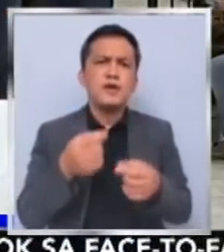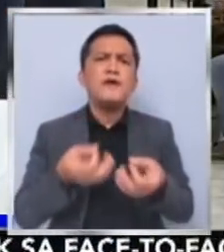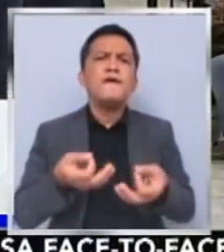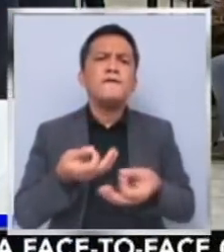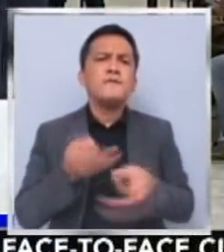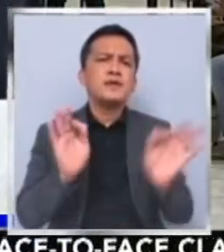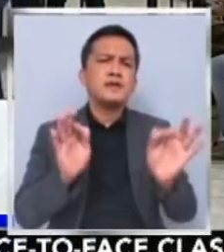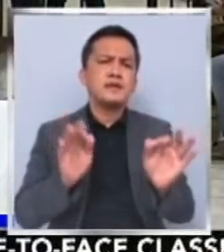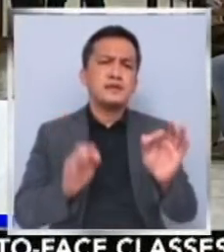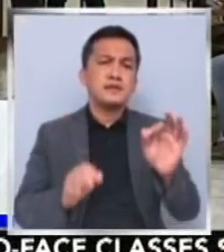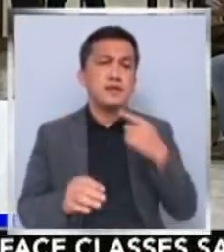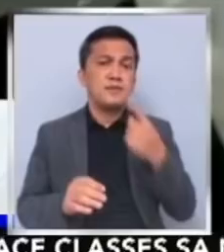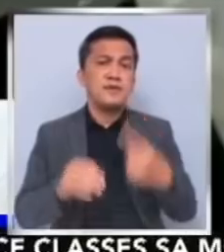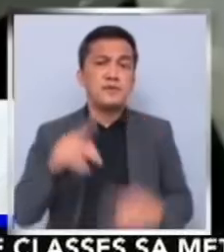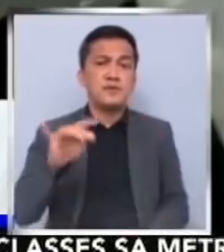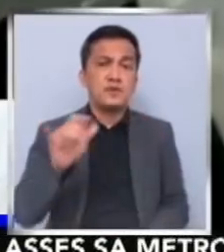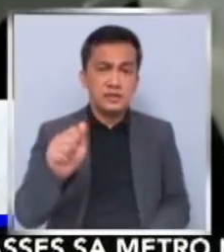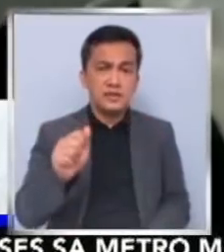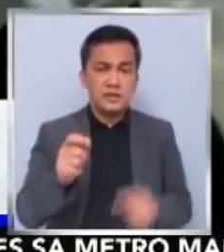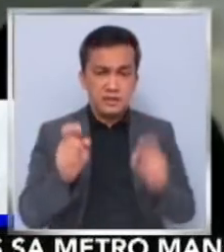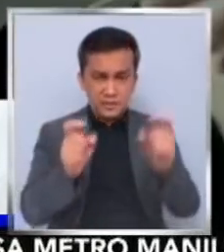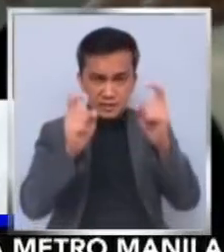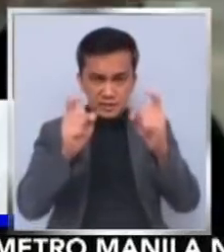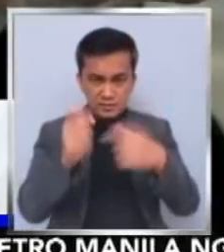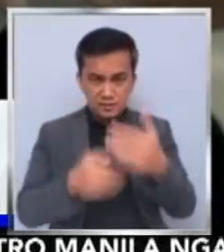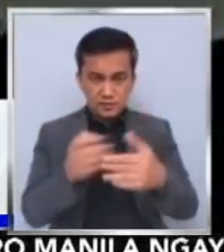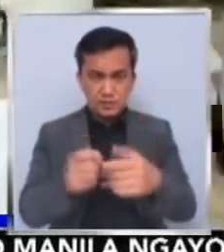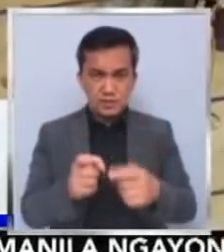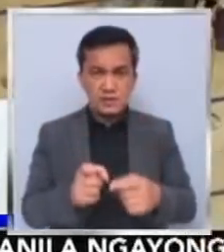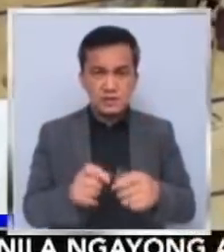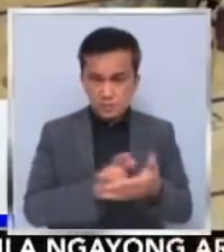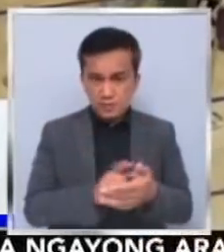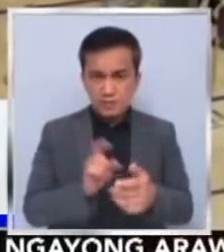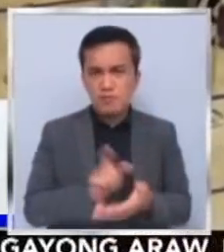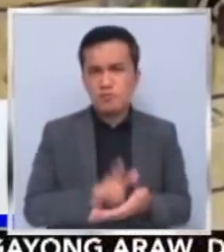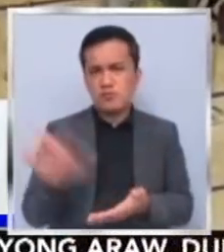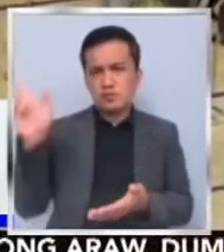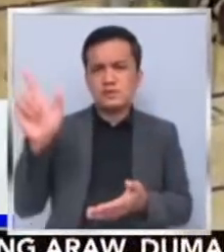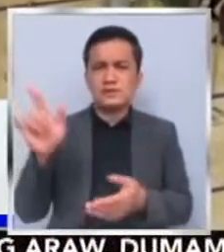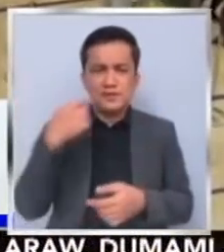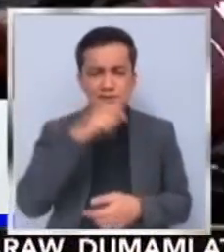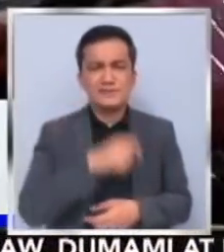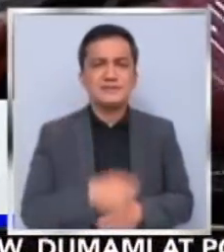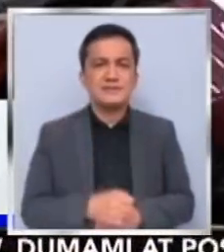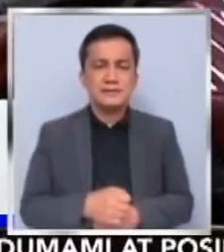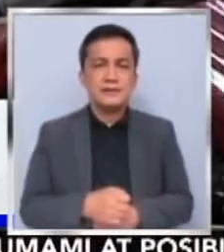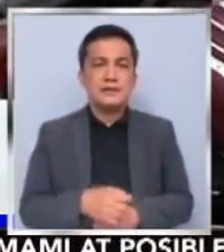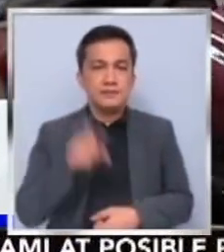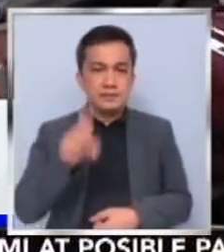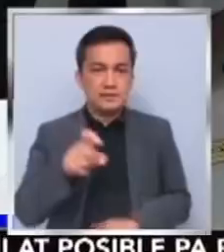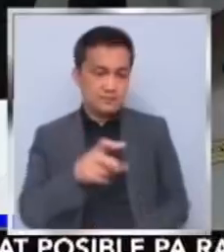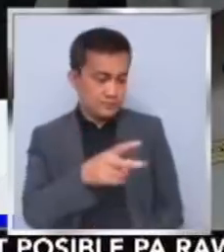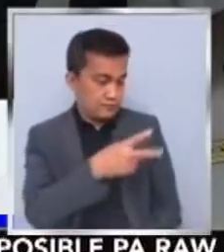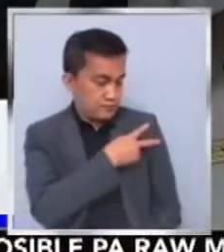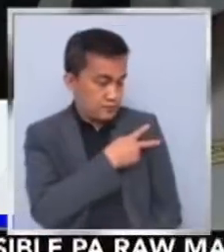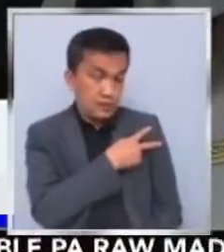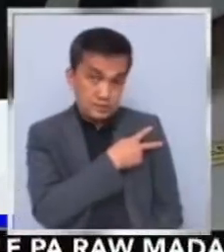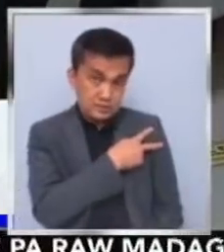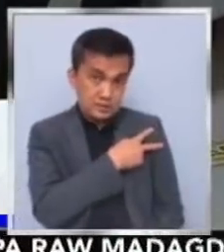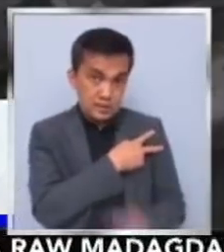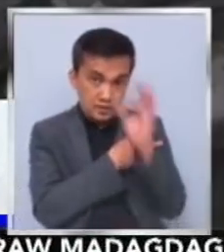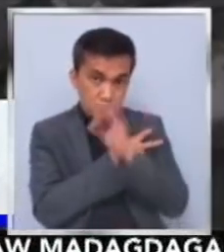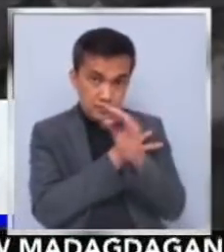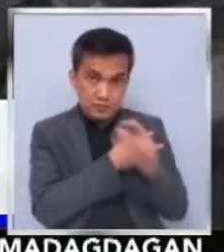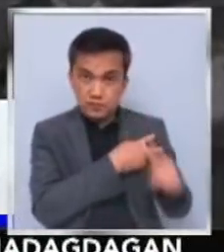at agad na ipoproseso para mapadali ang pagbiyahe pa Taiwan. Kailangan ding fully vaccinated na ang mga Pilipinong pupunta ng